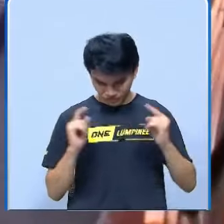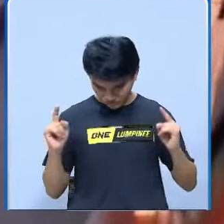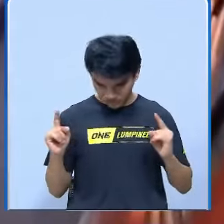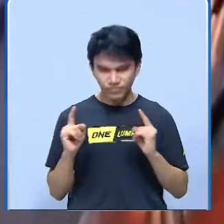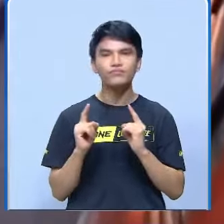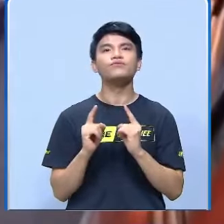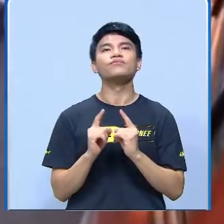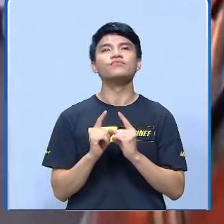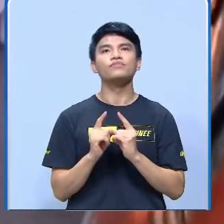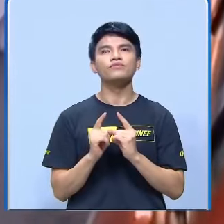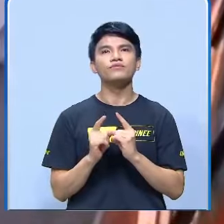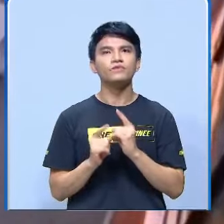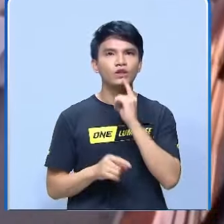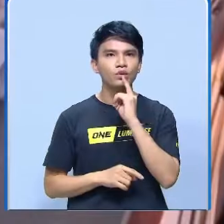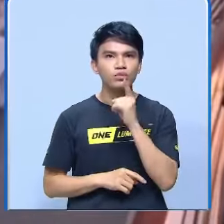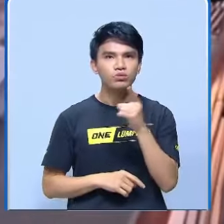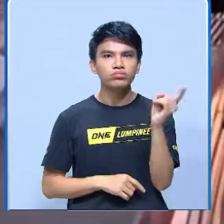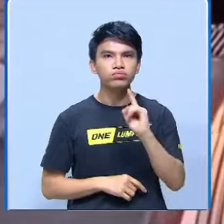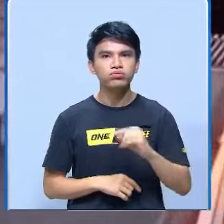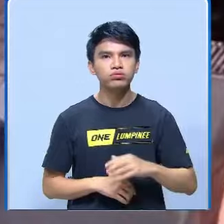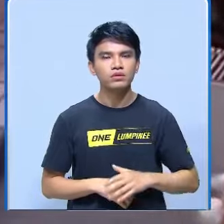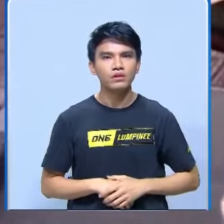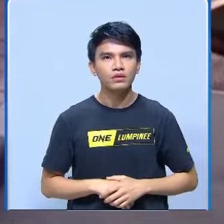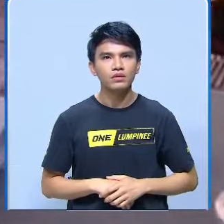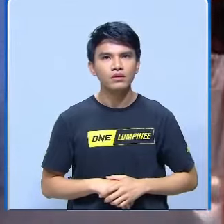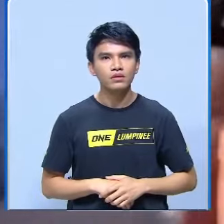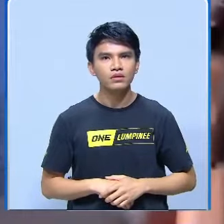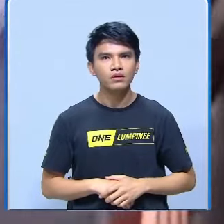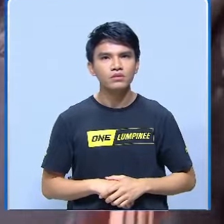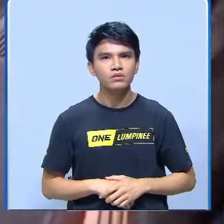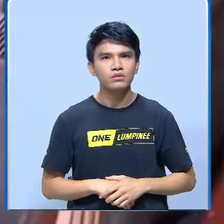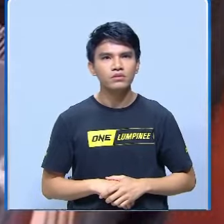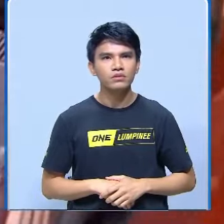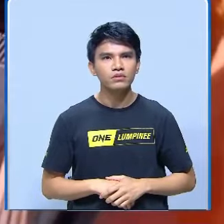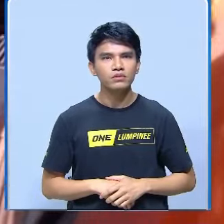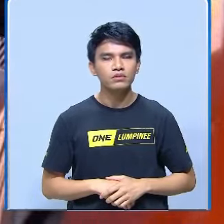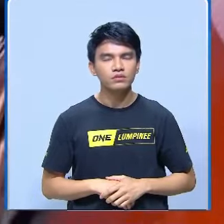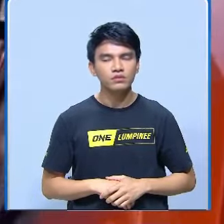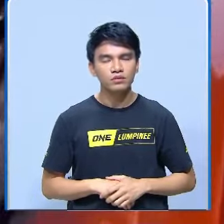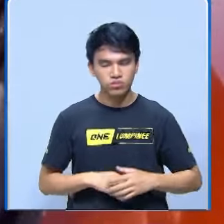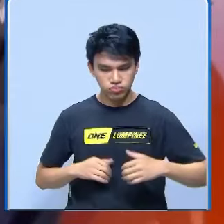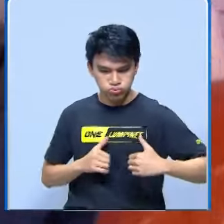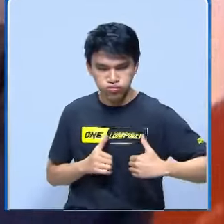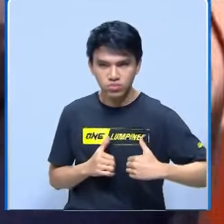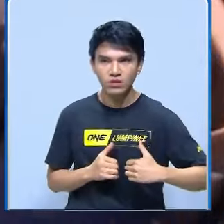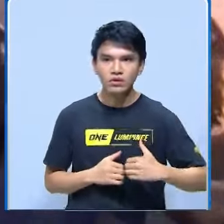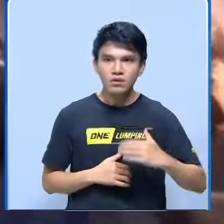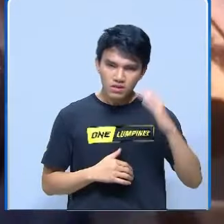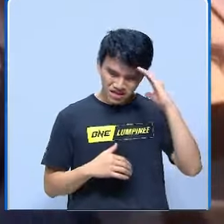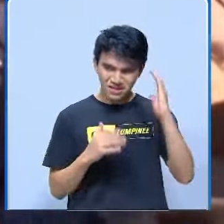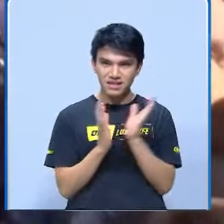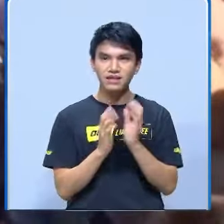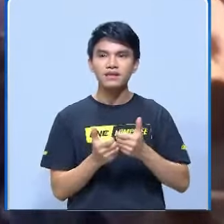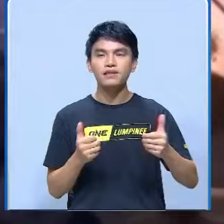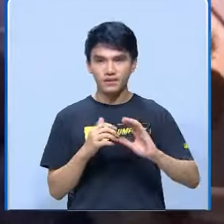ปีเข้ามาต่อว่าเลยนะคุณผู้ชมนี่ถ้าไม่ห้ามไม่อะไรทัดทานกันไว้นี่จะเข้าทำร้ายด้วยซ้ำนะคะตำรวจห้ามกันไว้ก่อนแล้วก็เลย